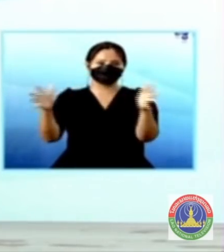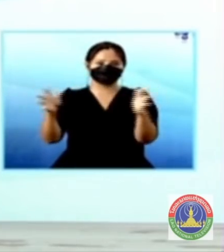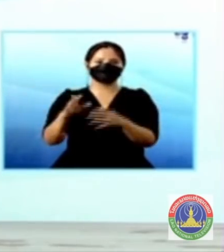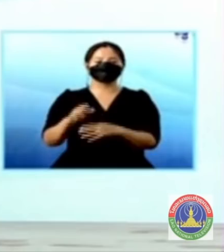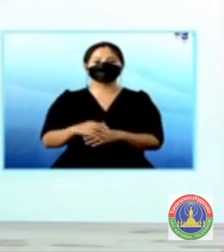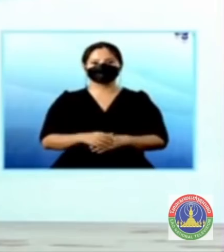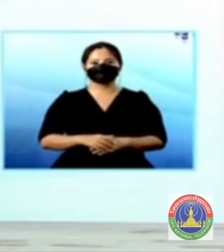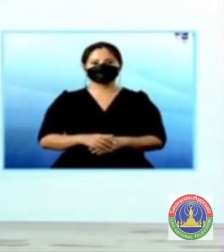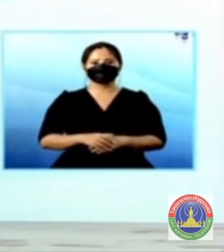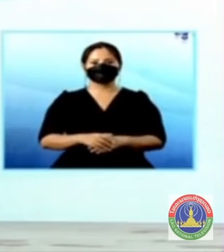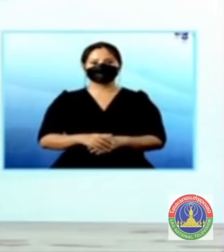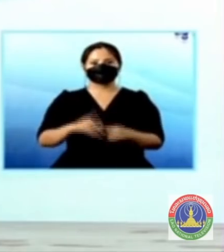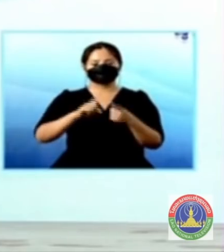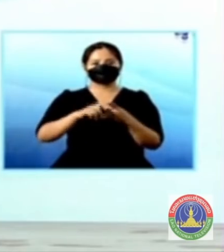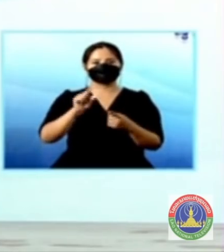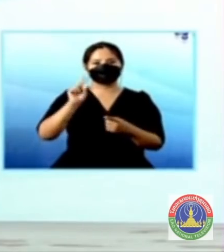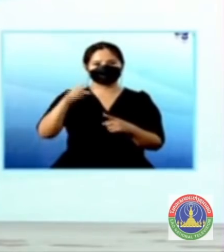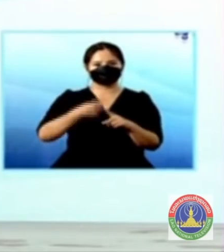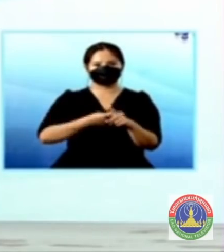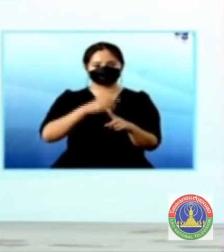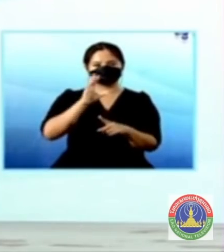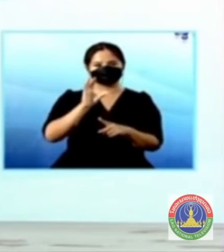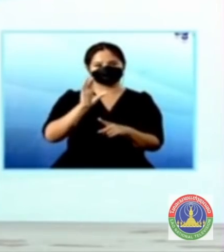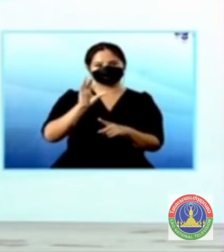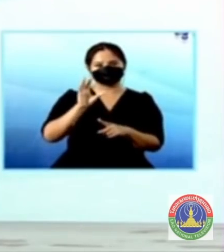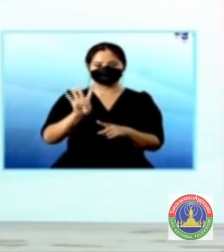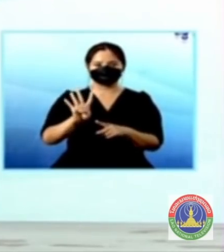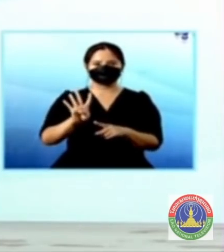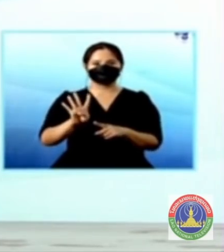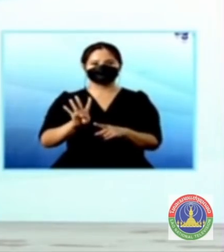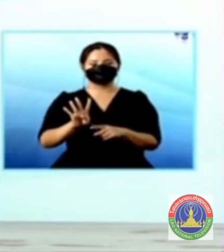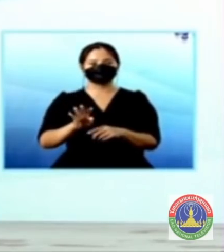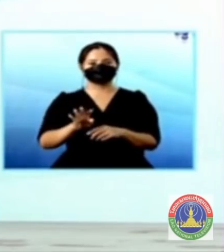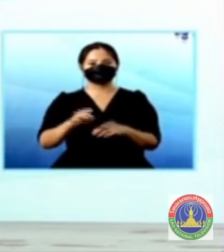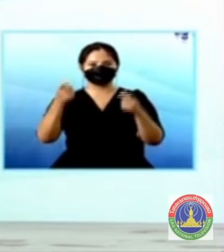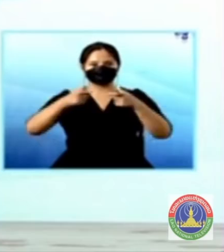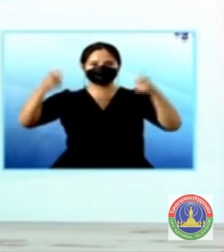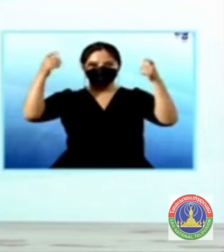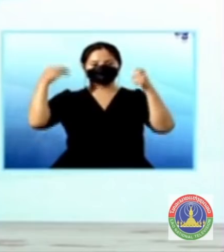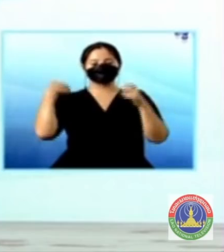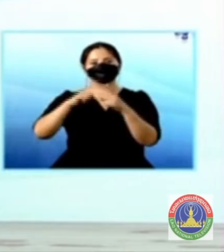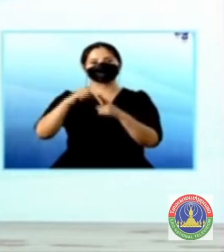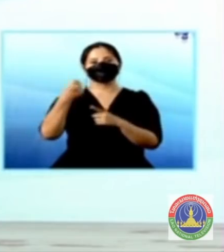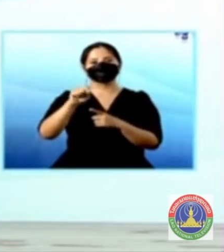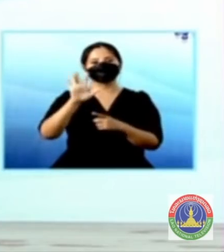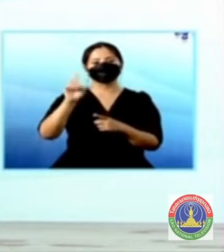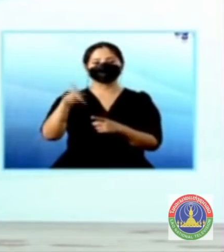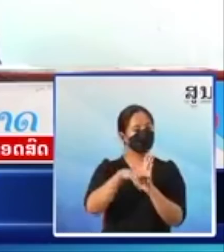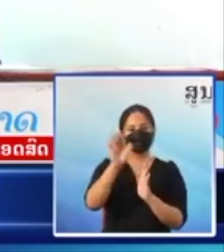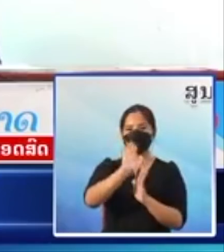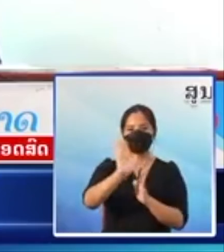ายแดนระหว่างประเทศและชายแดนทางบกเพื่อรับประกันบ่ให้มีการลักลอบเข้าเมื